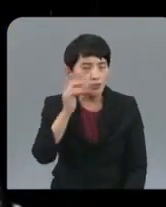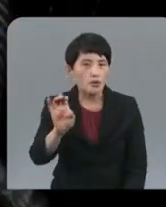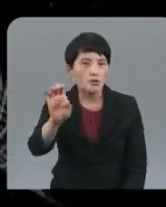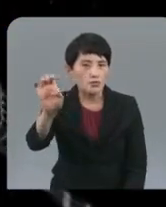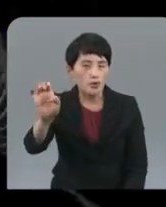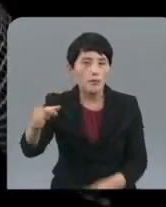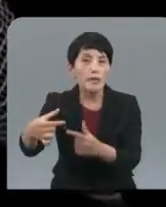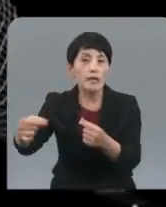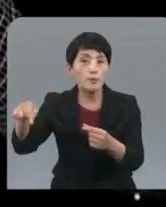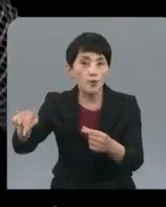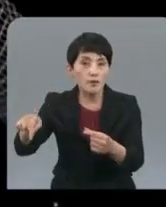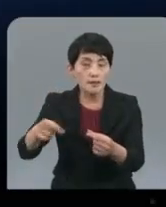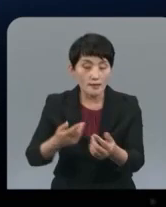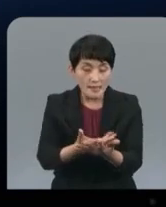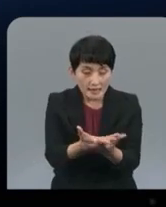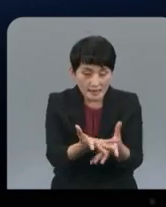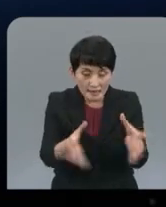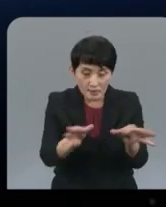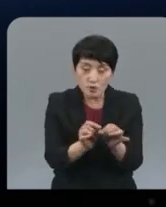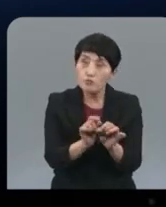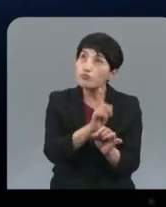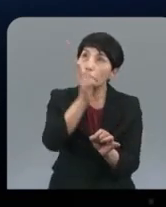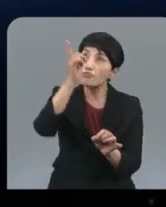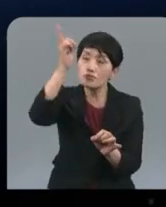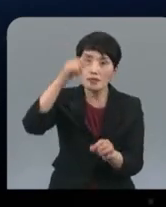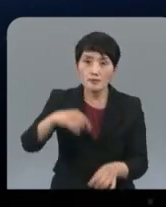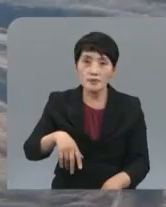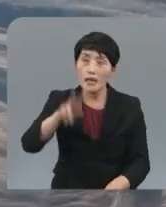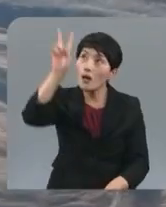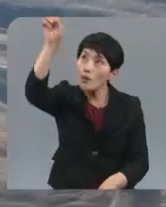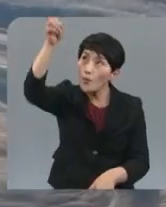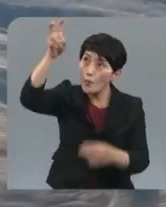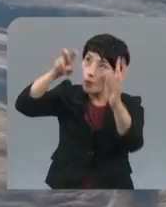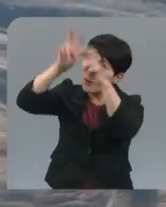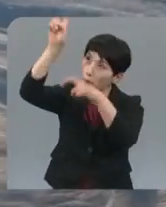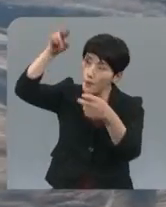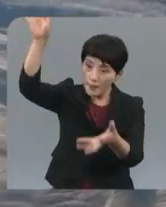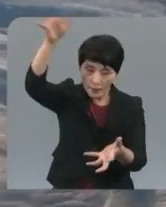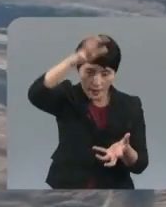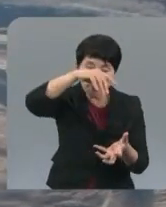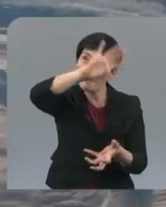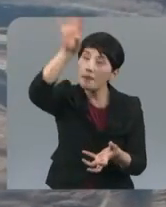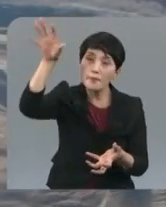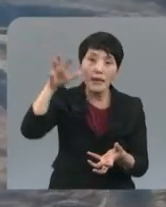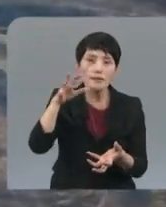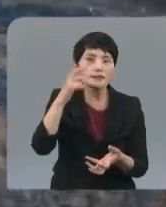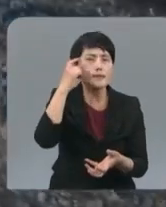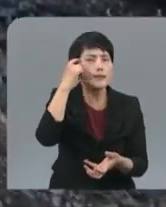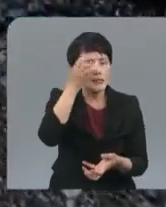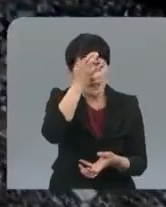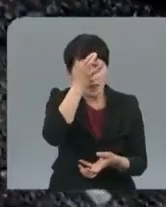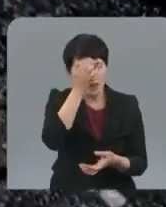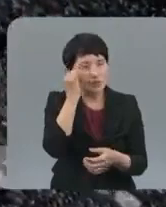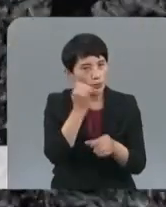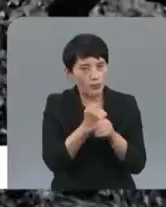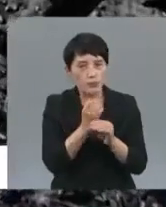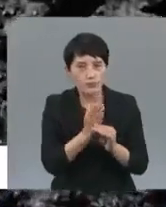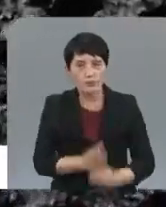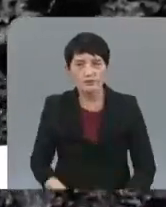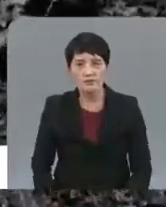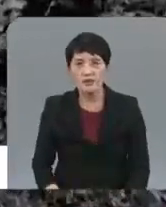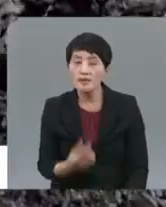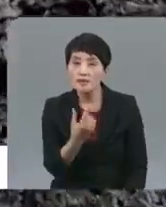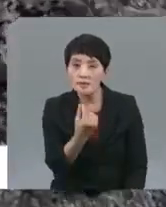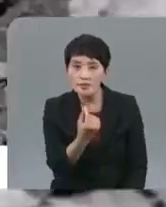situasi di mana pengembangan ruang angkasa akan sulit ke depan kecuali memiliki teknologi untuk memproses pembersihan bahan-bahan tersebut dengan